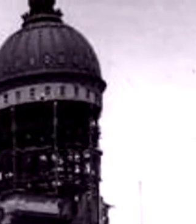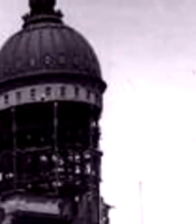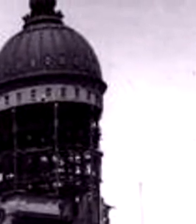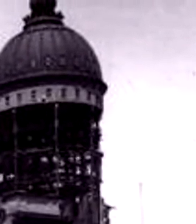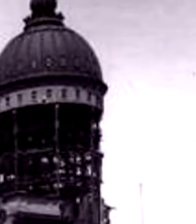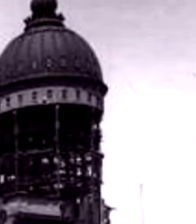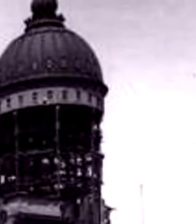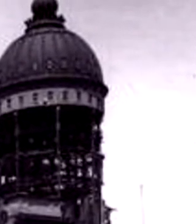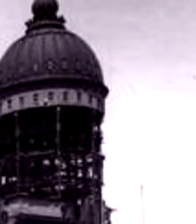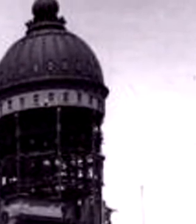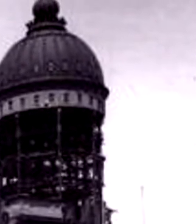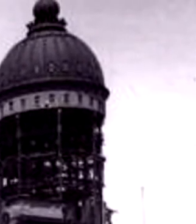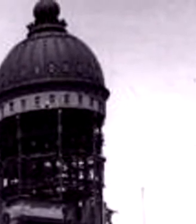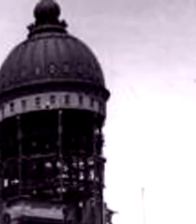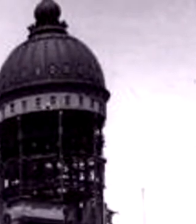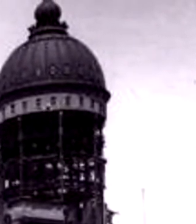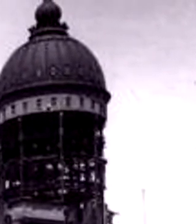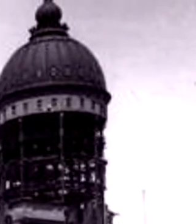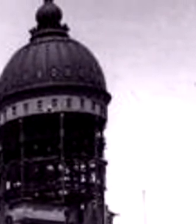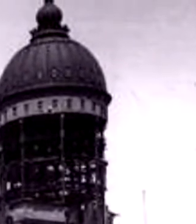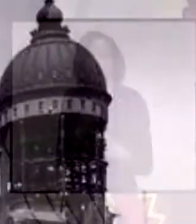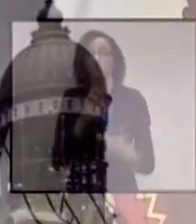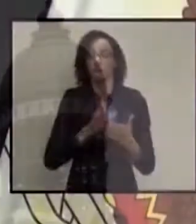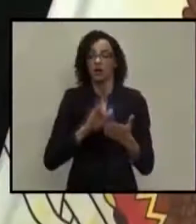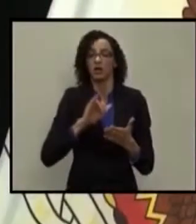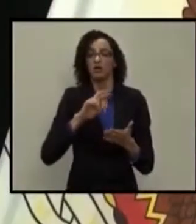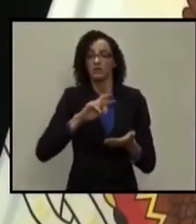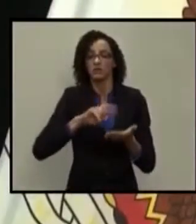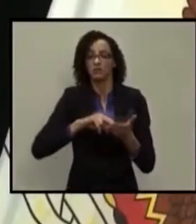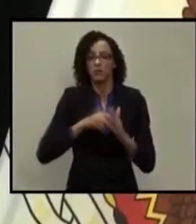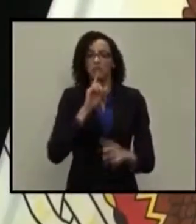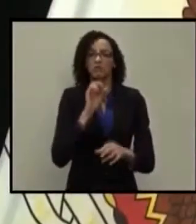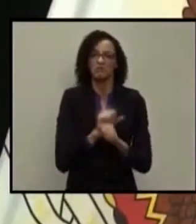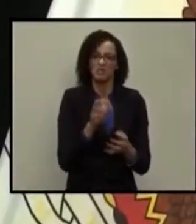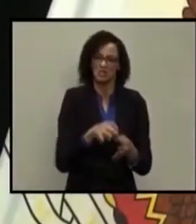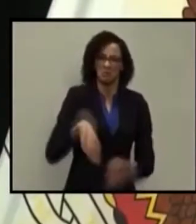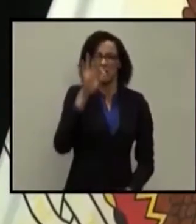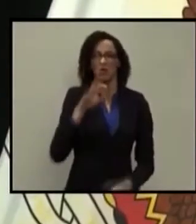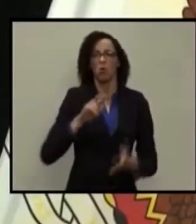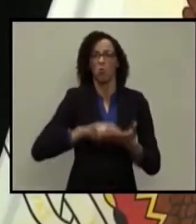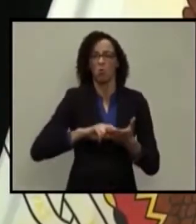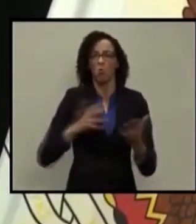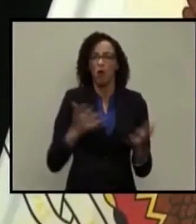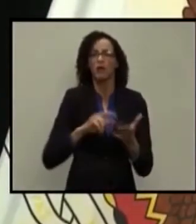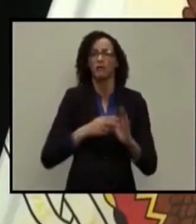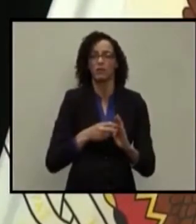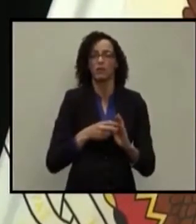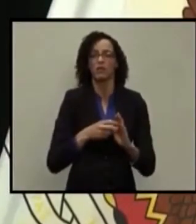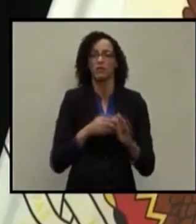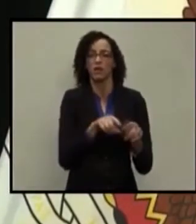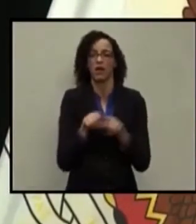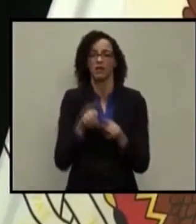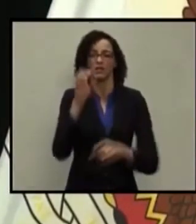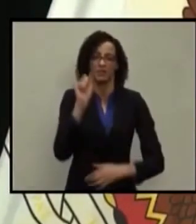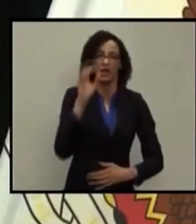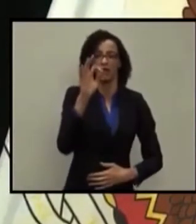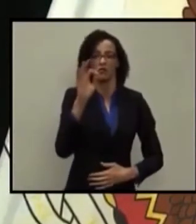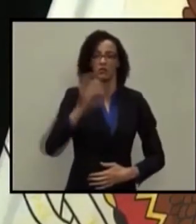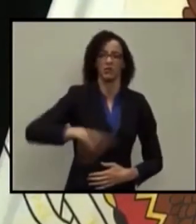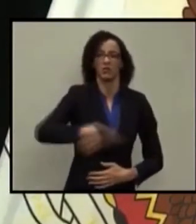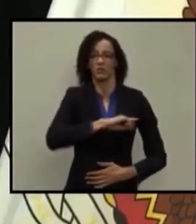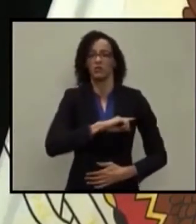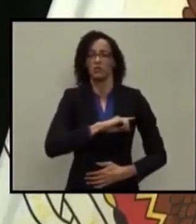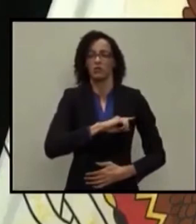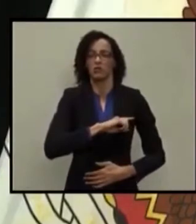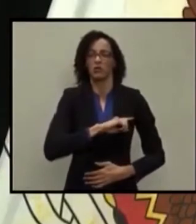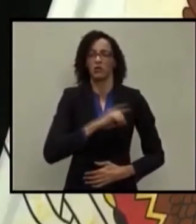民应再次团结，战胜疫情。 It really does represent who we are, because we focus